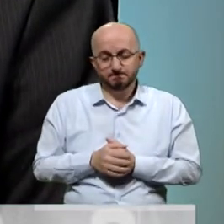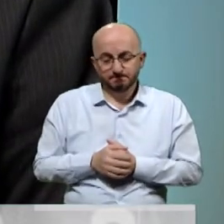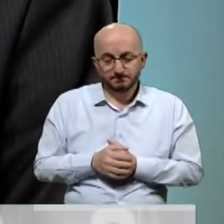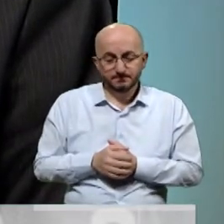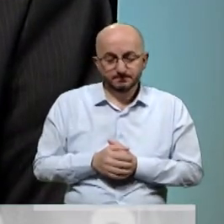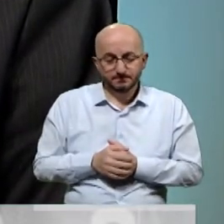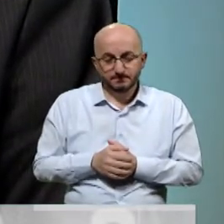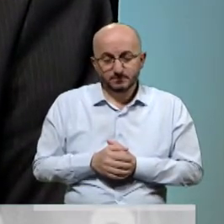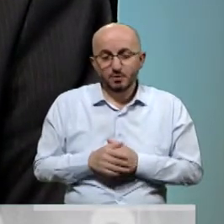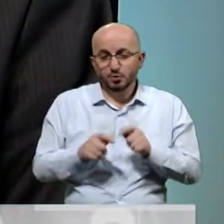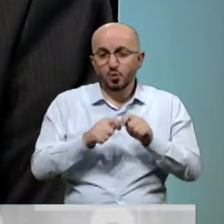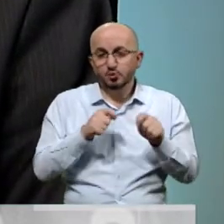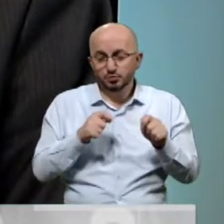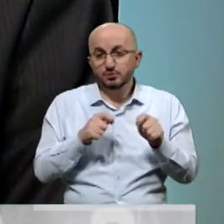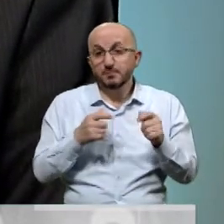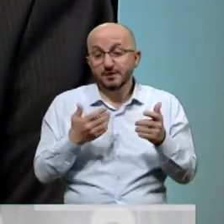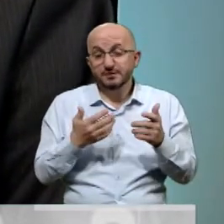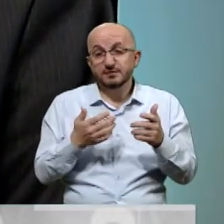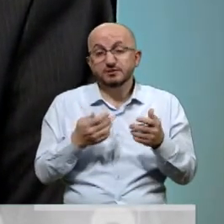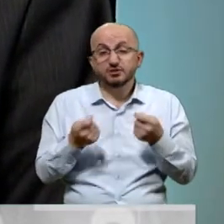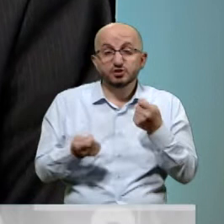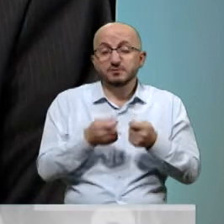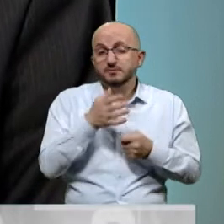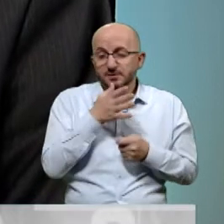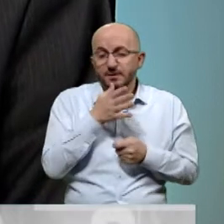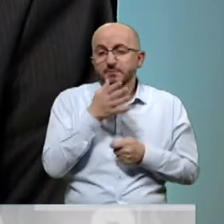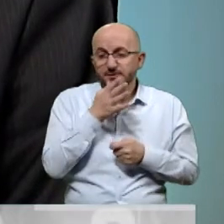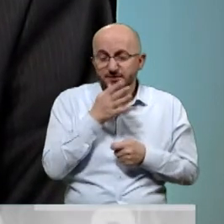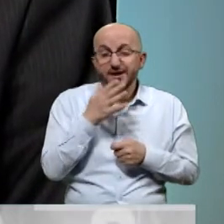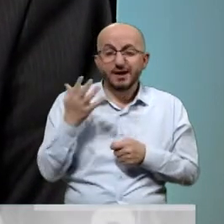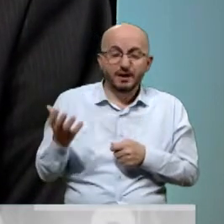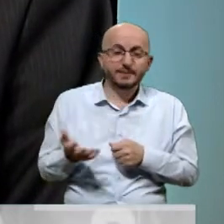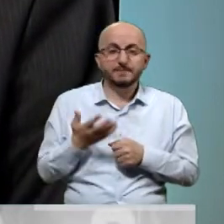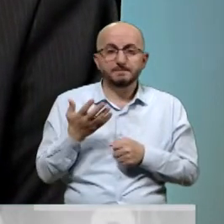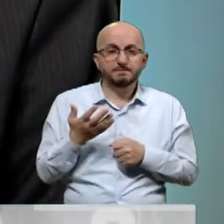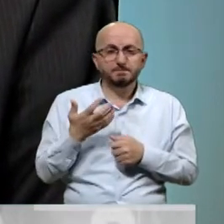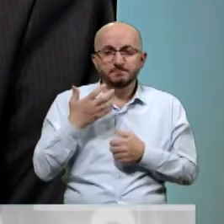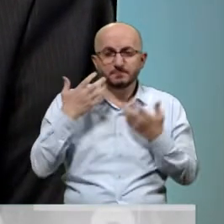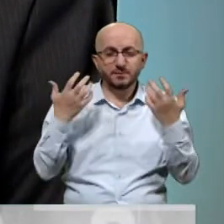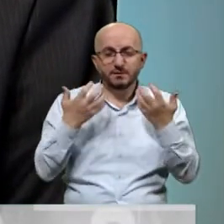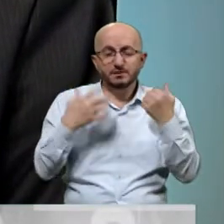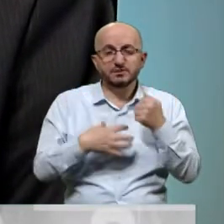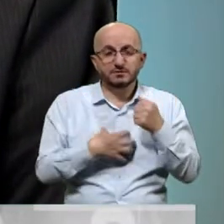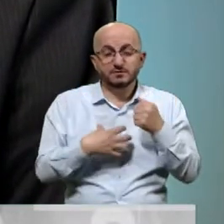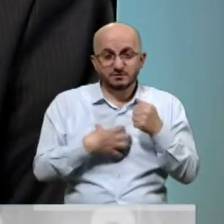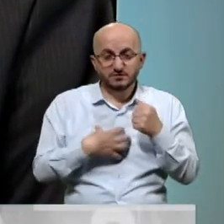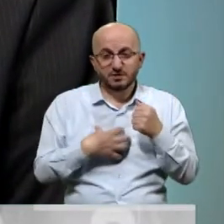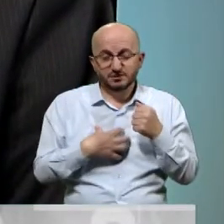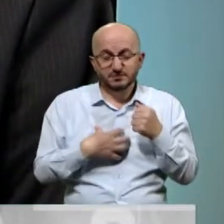kapak atma o bir ölçüdür belki işi bilenler bilirler. Ama eğer hayvanın sahibi,